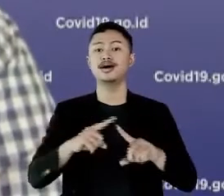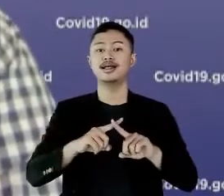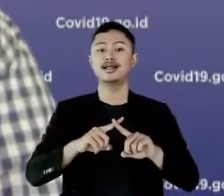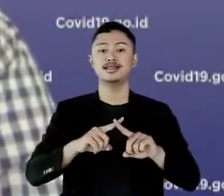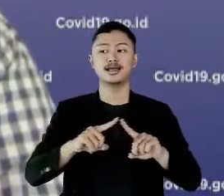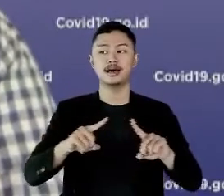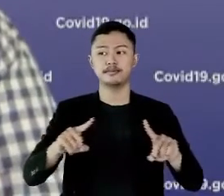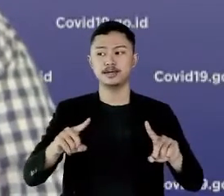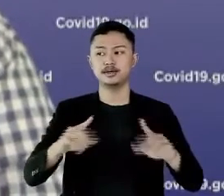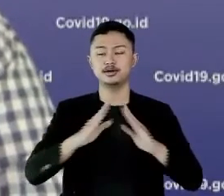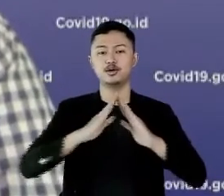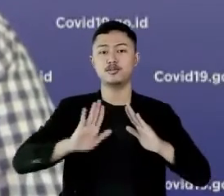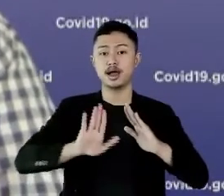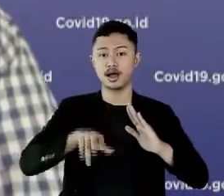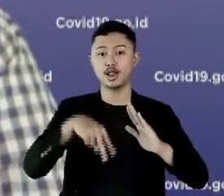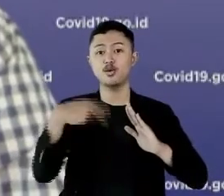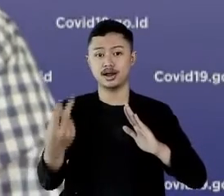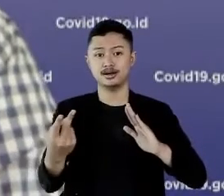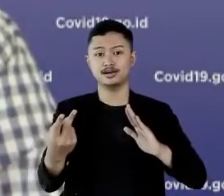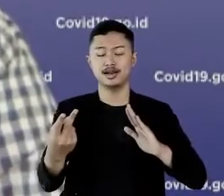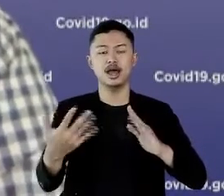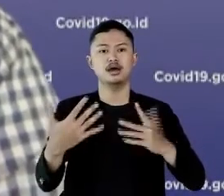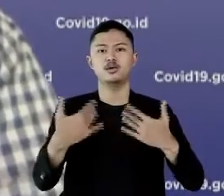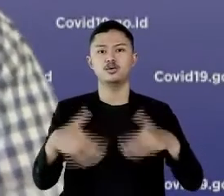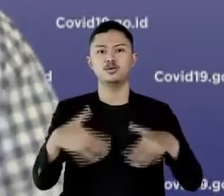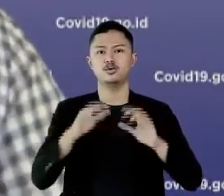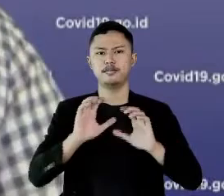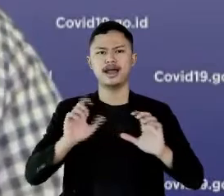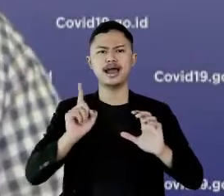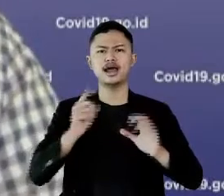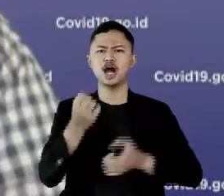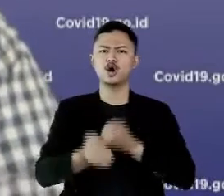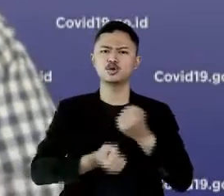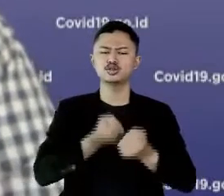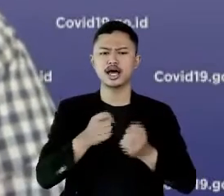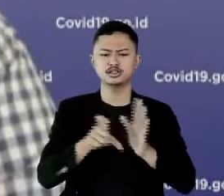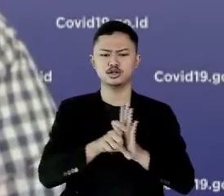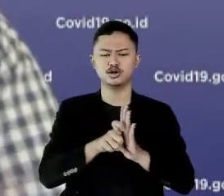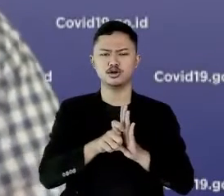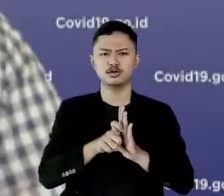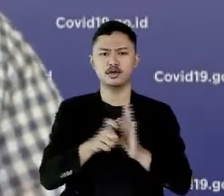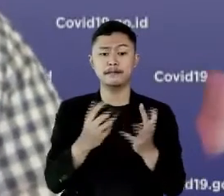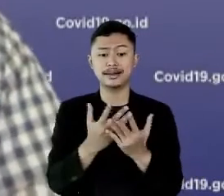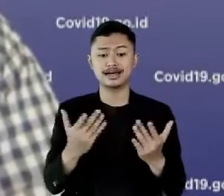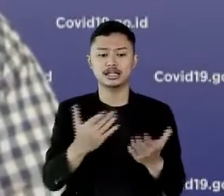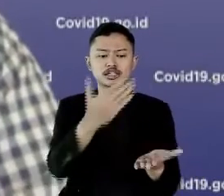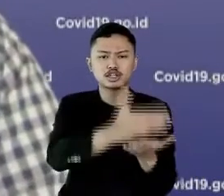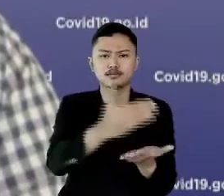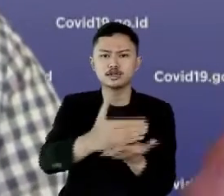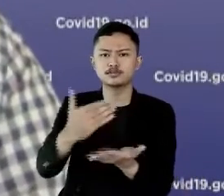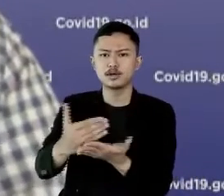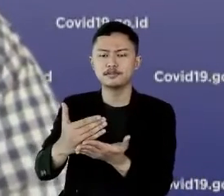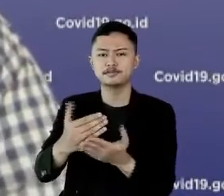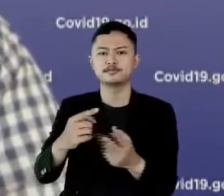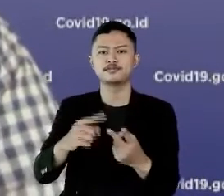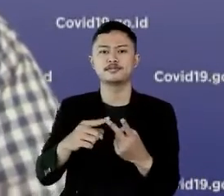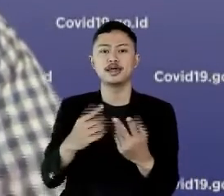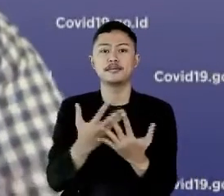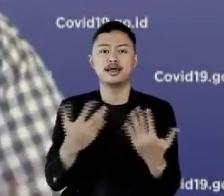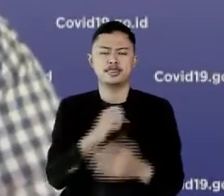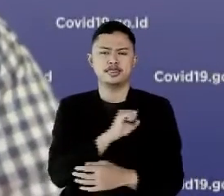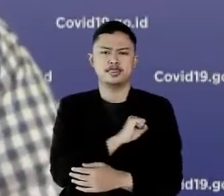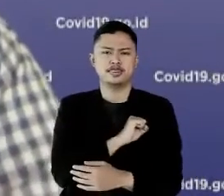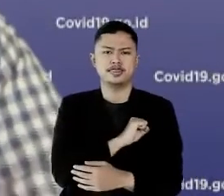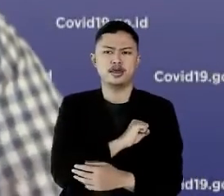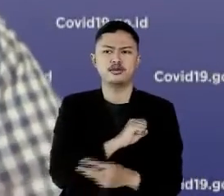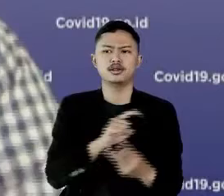Tetapi kemudian kita juga belajar ketika ada upaya menekan mobilitas dan masyarakat takut, kita semua cemas, dan kita